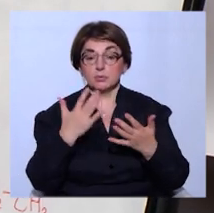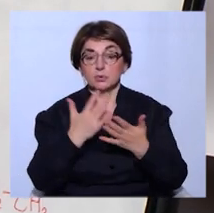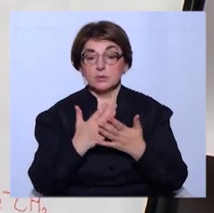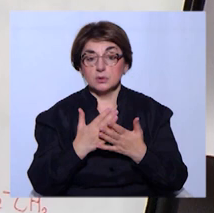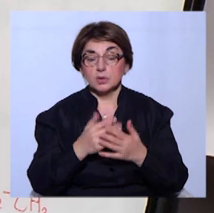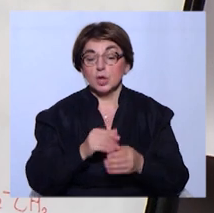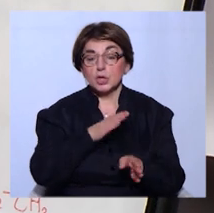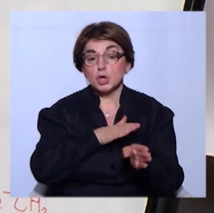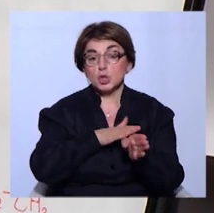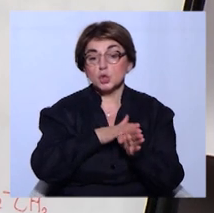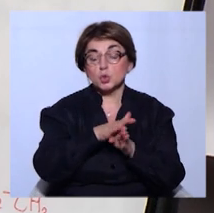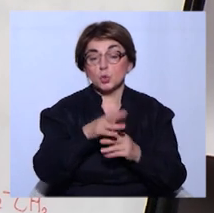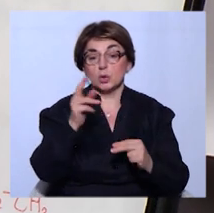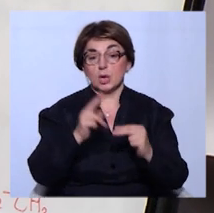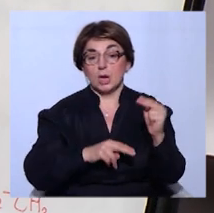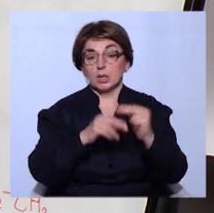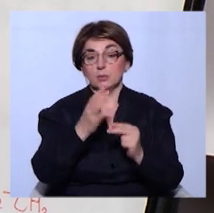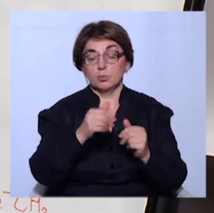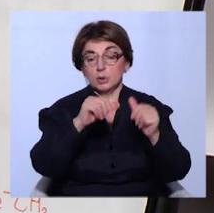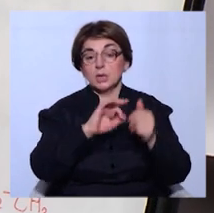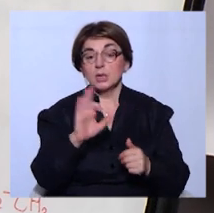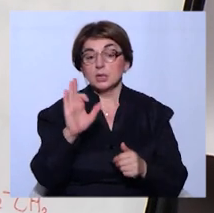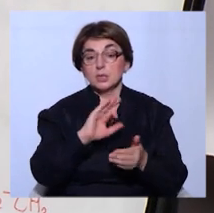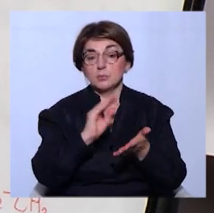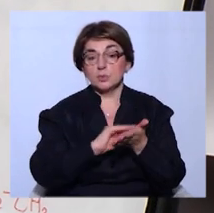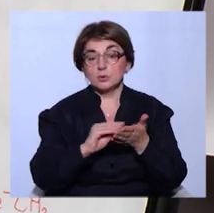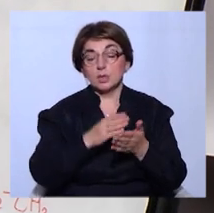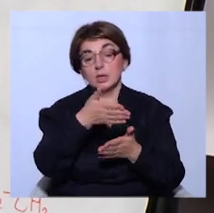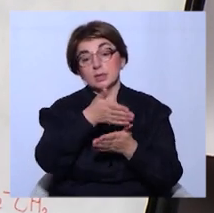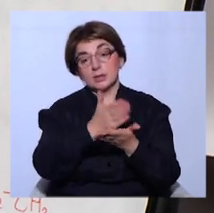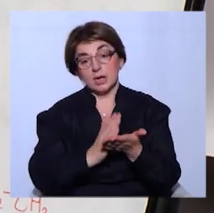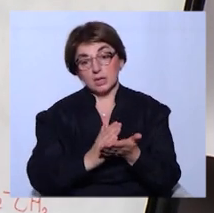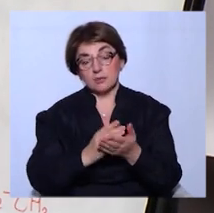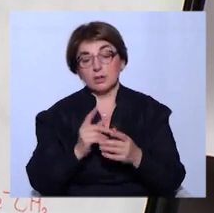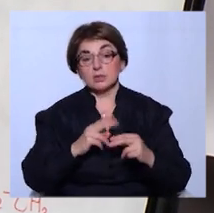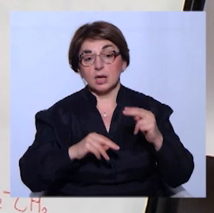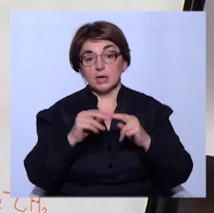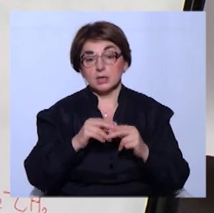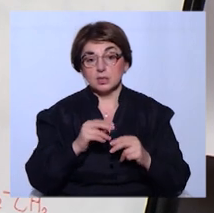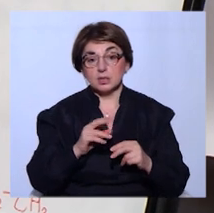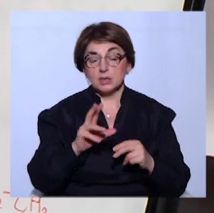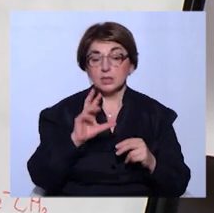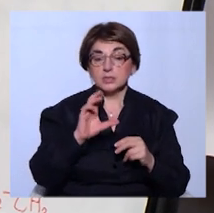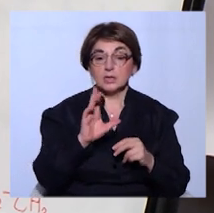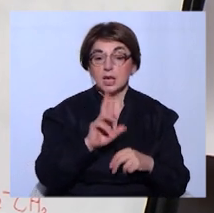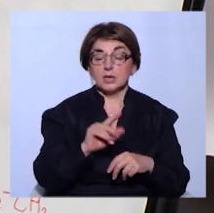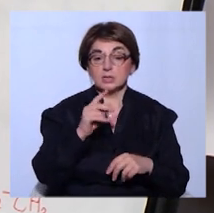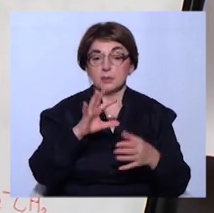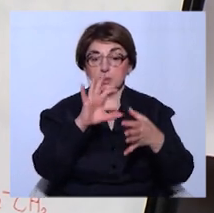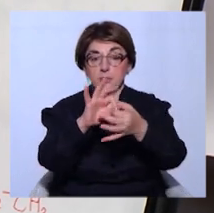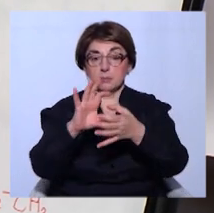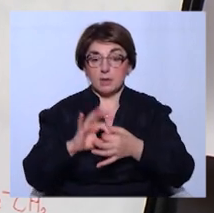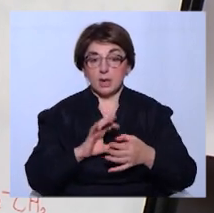სრული სტრუქტურული ფორმულა. ან ნახევრად სტრუქტურული ფორმულა. უყურეთ, CH3 ბმა